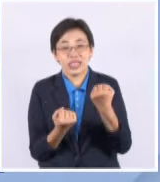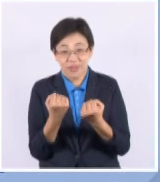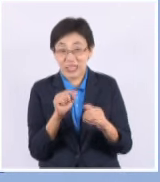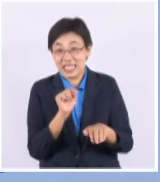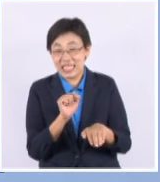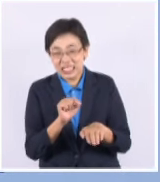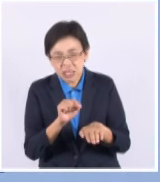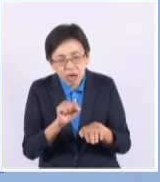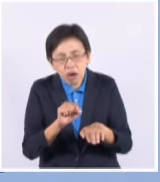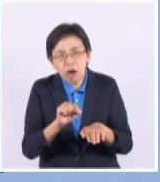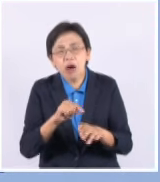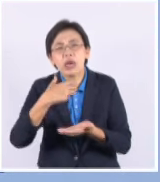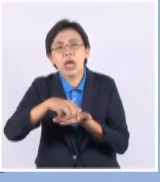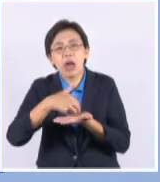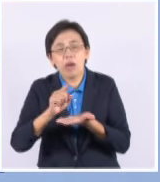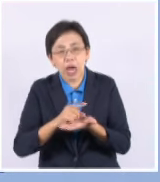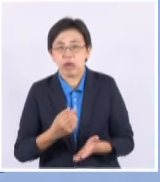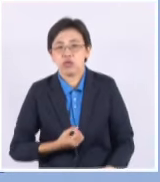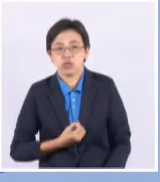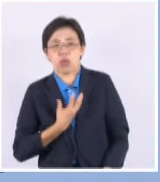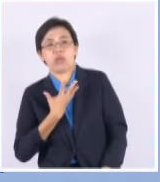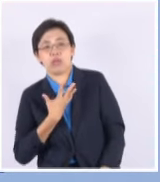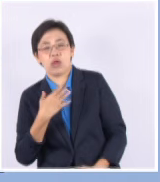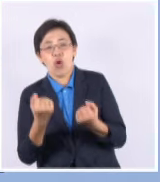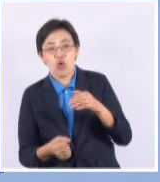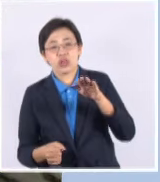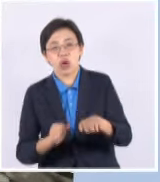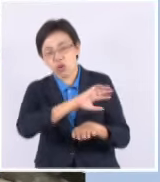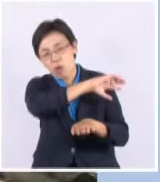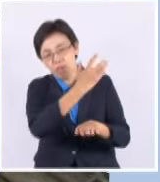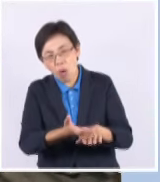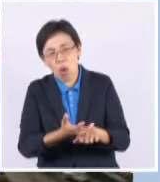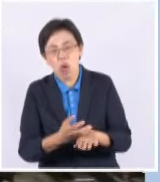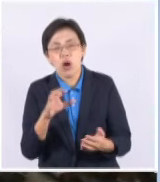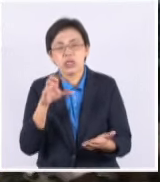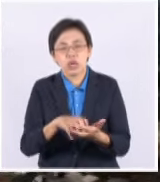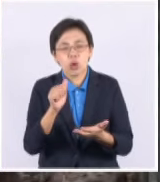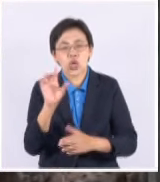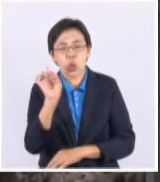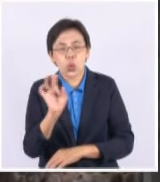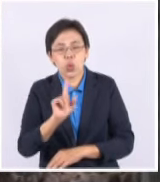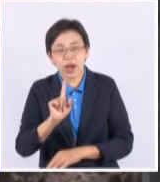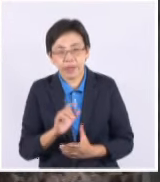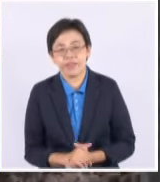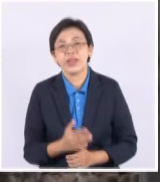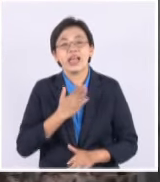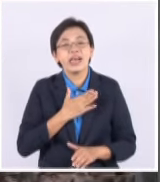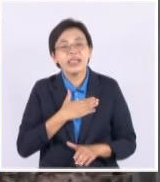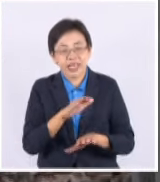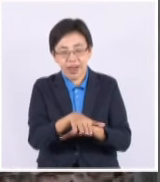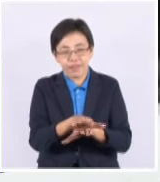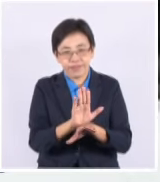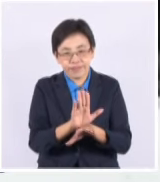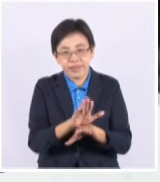สังเสียงสูงนะครับบอกว่าตกใจมากเลยนะครับในความโชคร้ายก็ยังมีความโชคดีอยู่คือก่อนเกิดเหตุตัวเองก็เปิดฝากระโปรงร